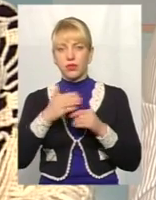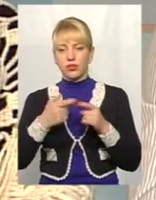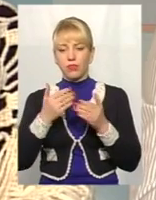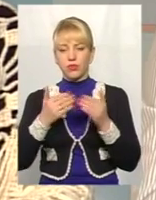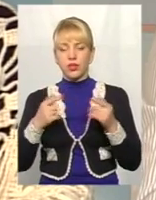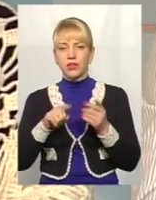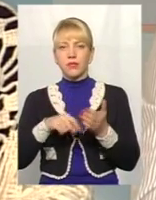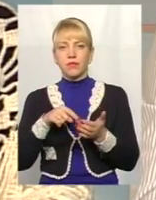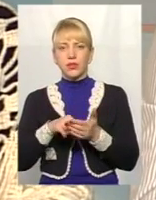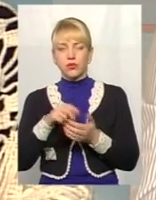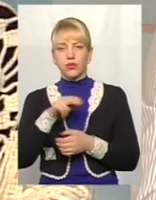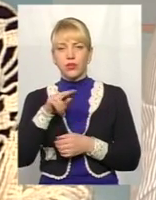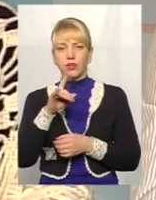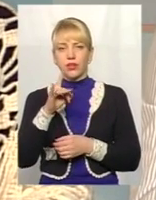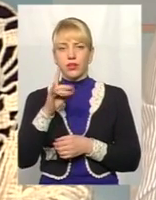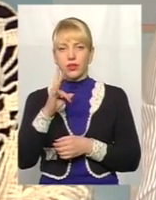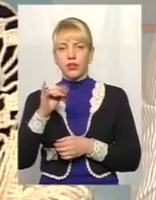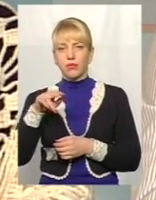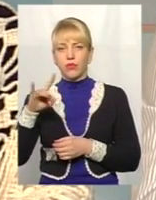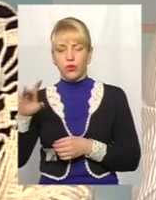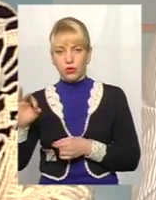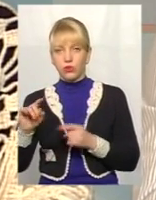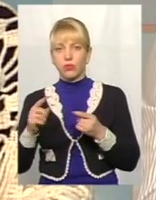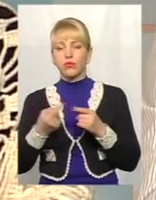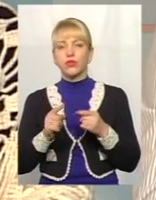Тому якраз цей музей і займається